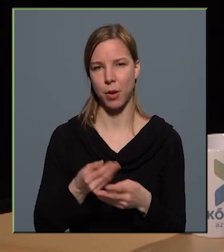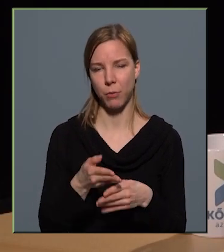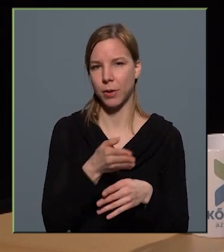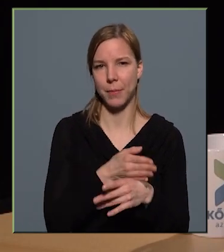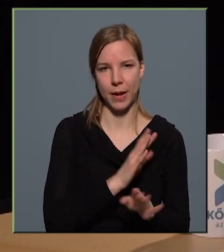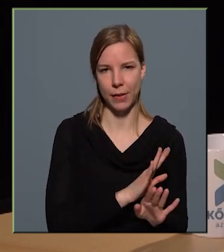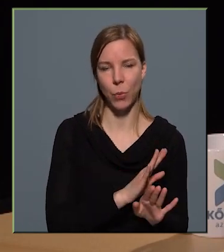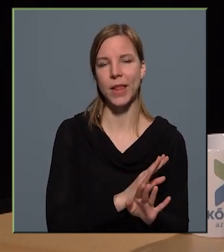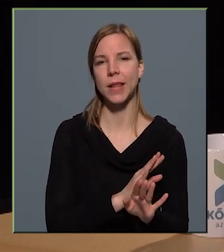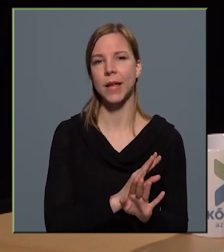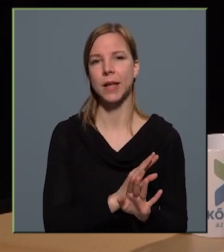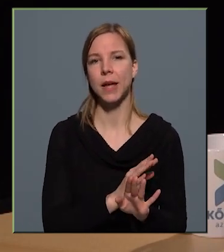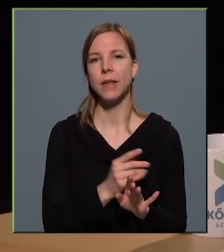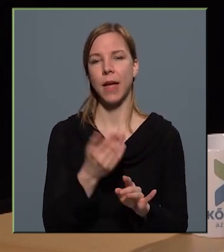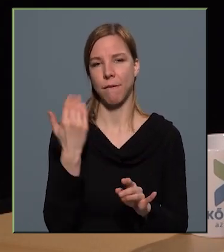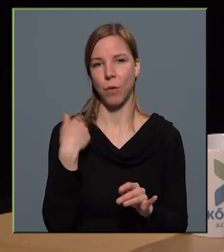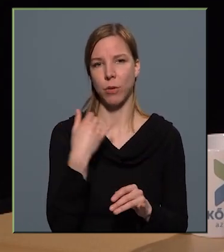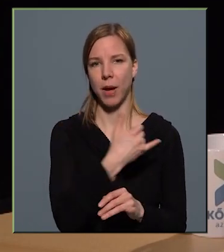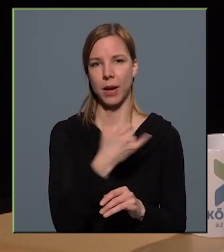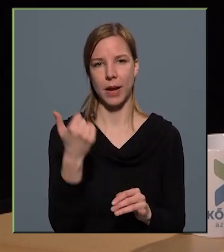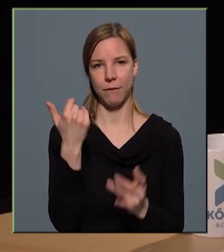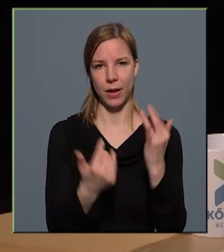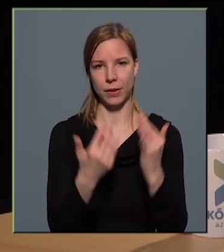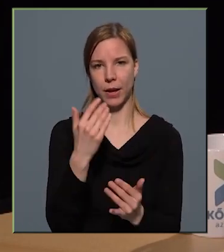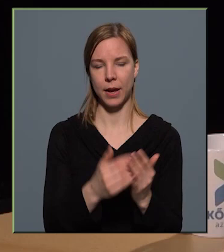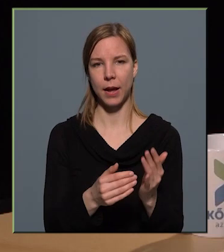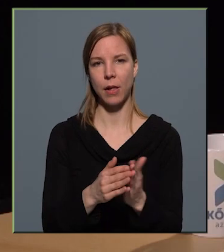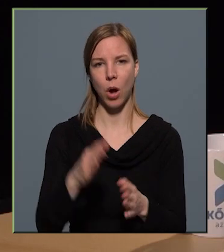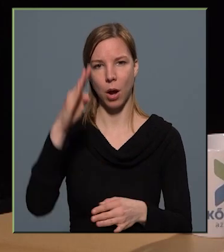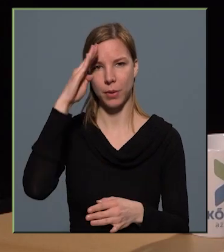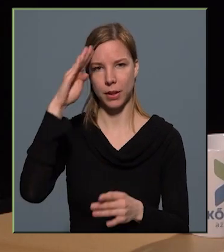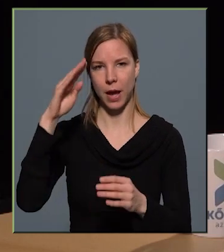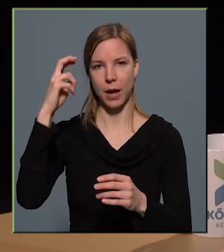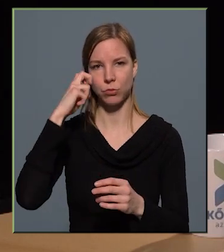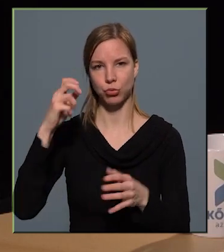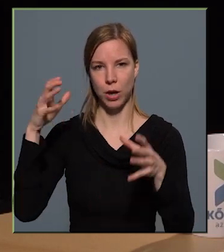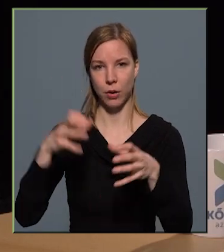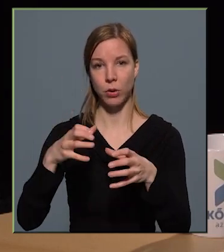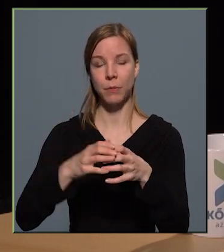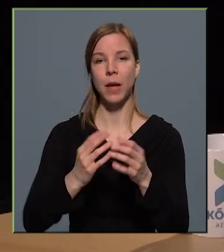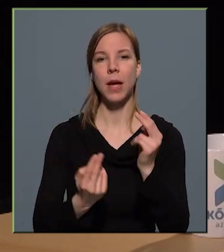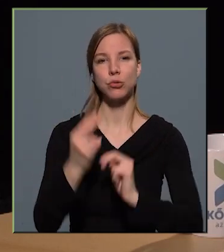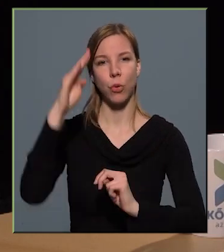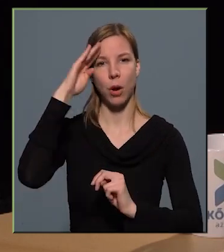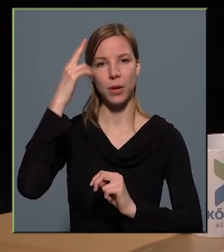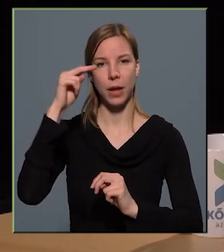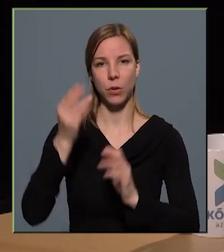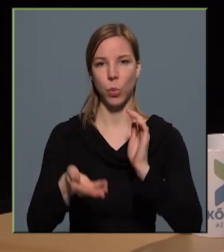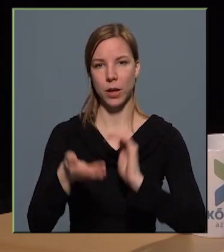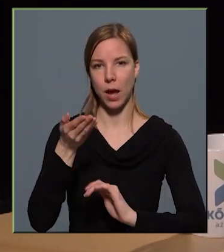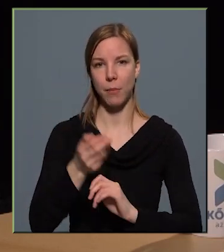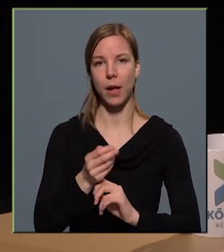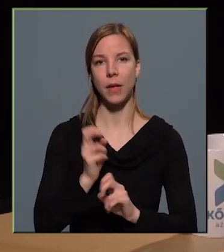már egy évértékelője a kapitányságnak, ahol főkapitány úr is kiemelte, hogy Kőbánya